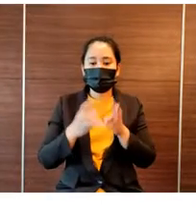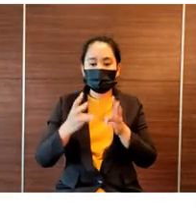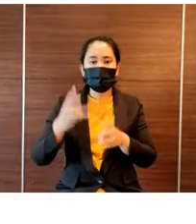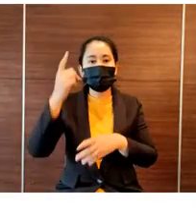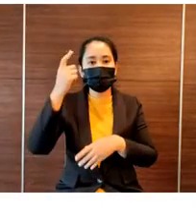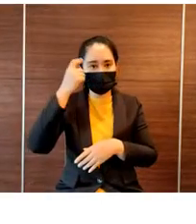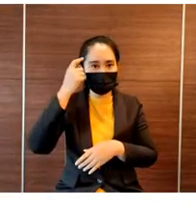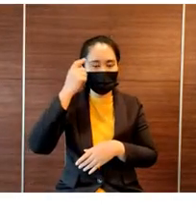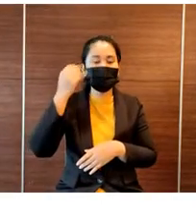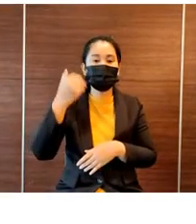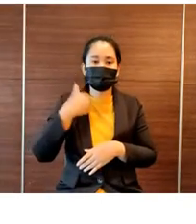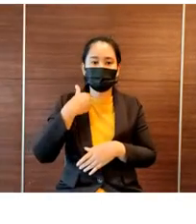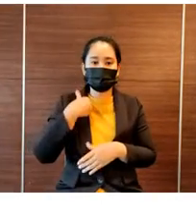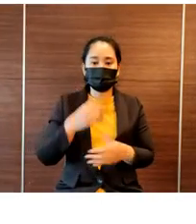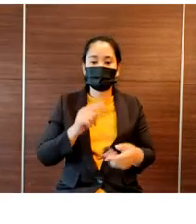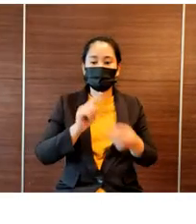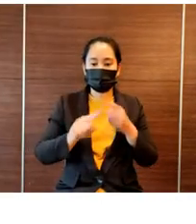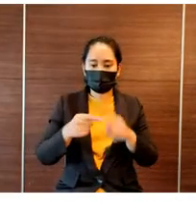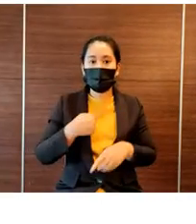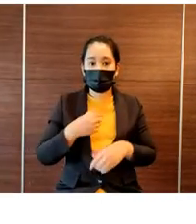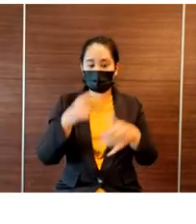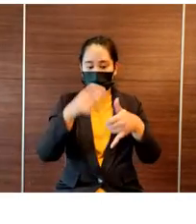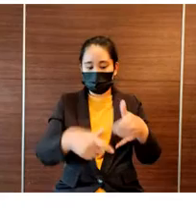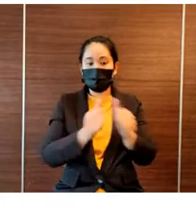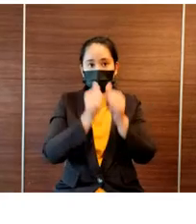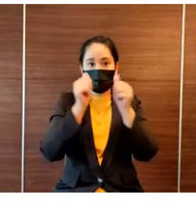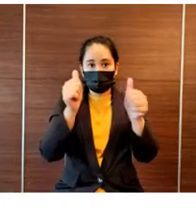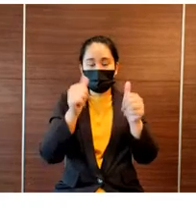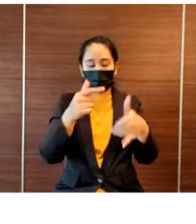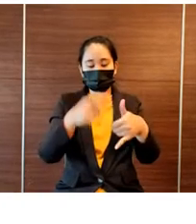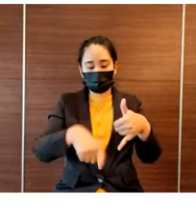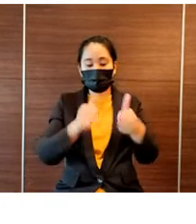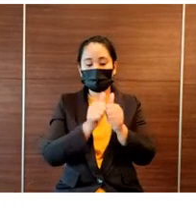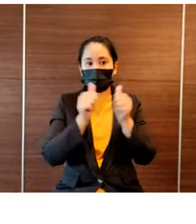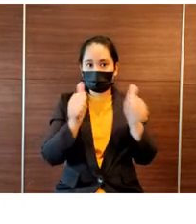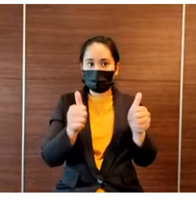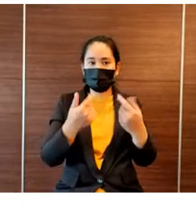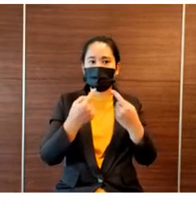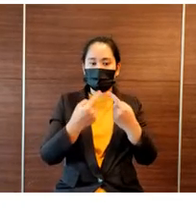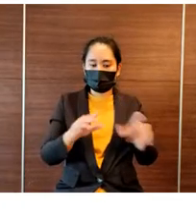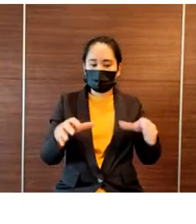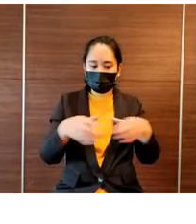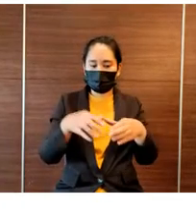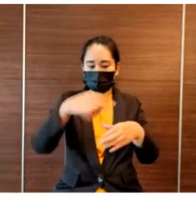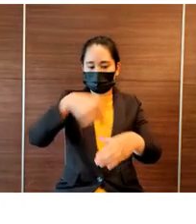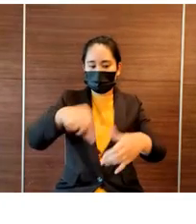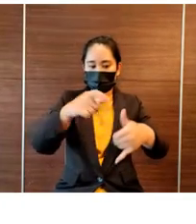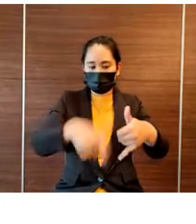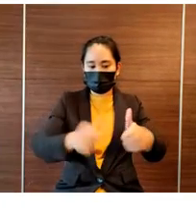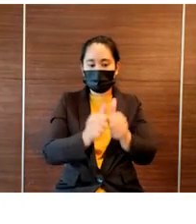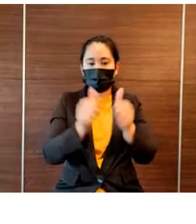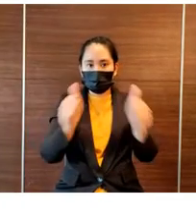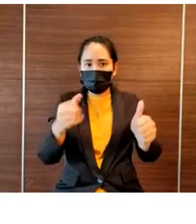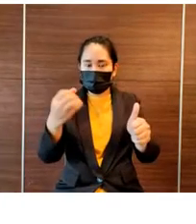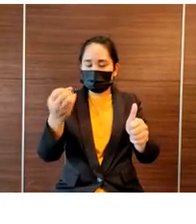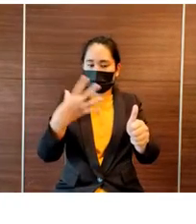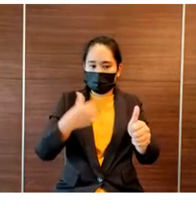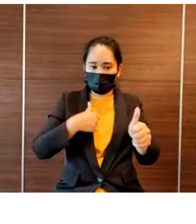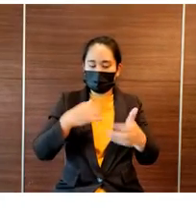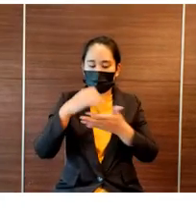น อ ่ะคือเพื่อนเราเป็นคนดีหมดเลยนะรอบตัวเราอ่ะแต่พอคนดีเหล่านั้นรู้ว่าเราไปใช้สารเสพติดอ่ะ